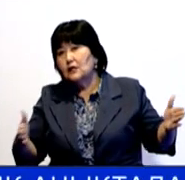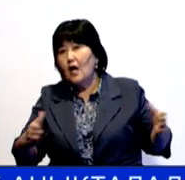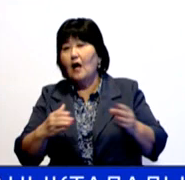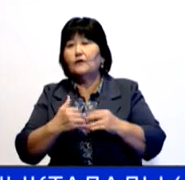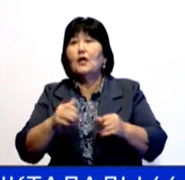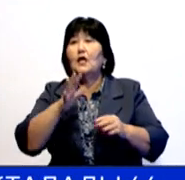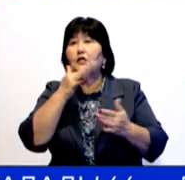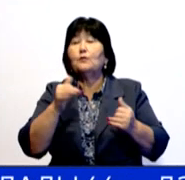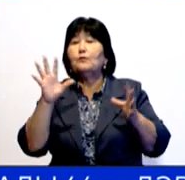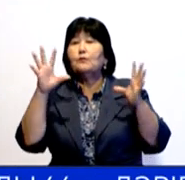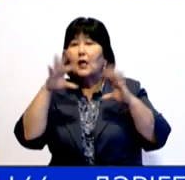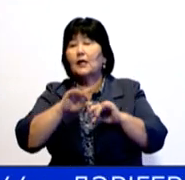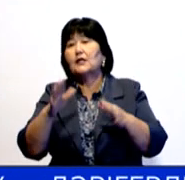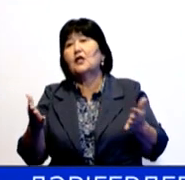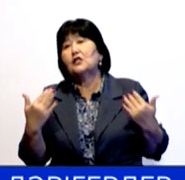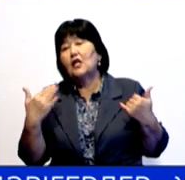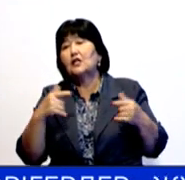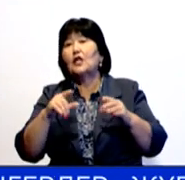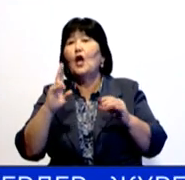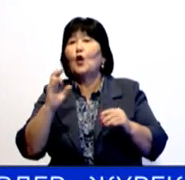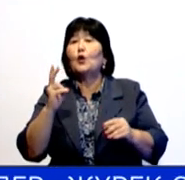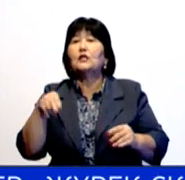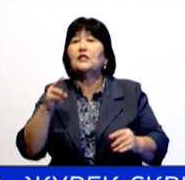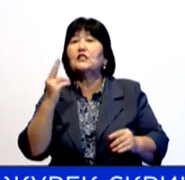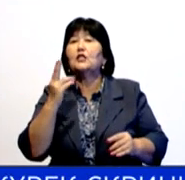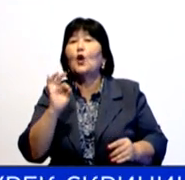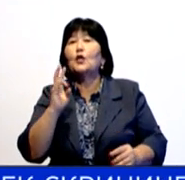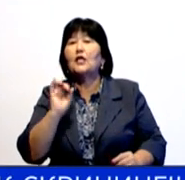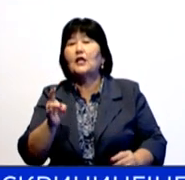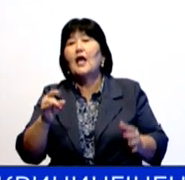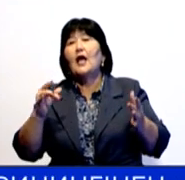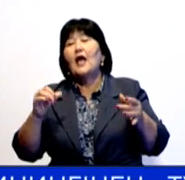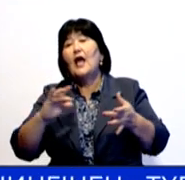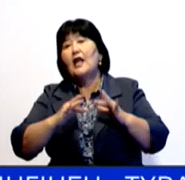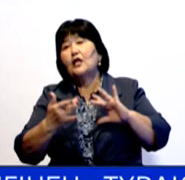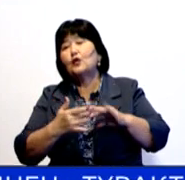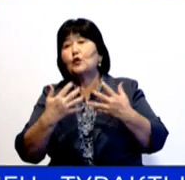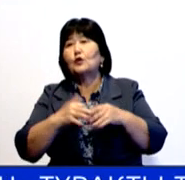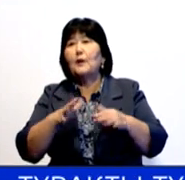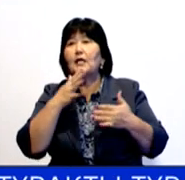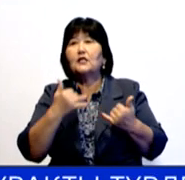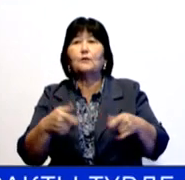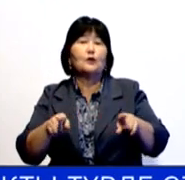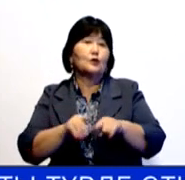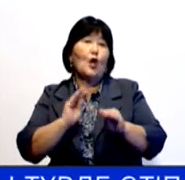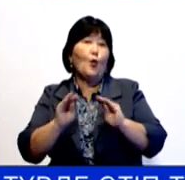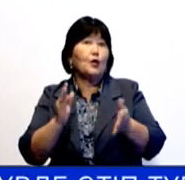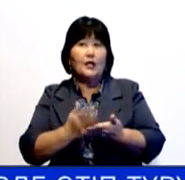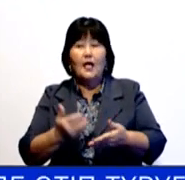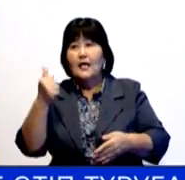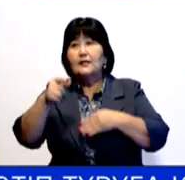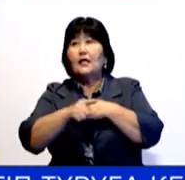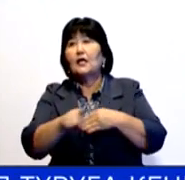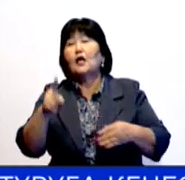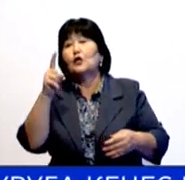заманауи барлықтарының ішінде салқындатқыш кондиционерлер орнатылған, электронды құрылғылардың барлығы заманауи түрде барлығы орнатылған. Жыл аяғына дейін